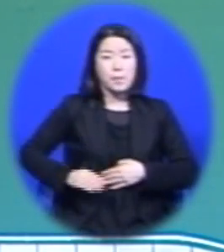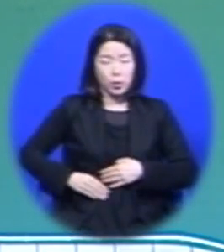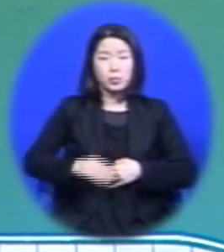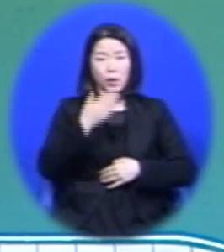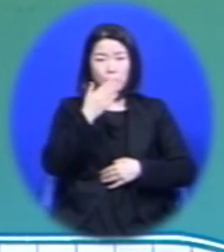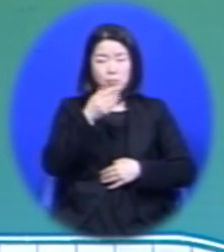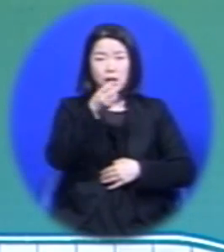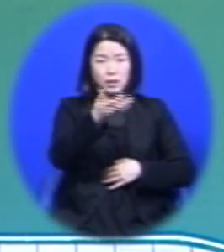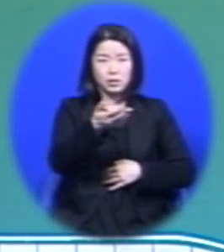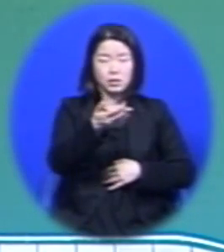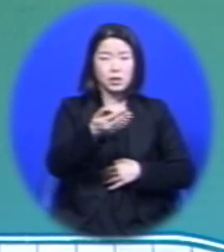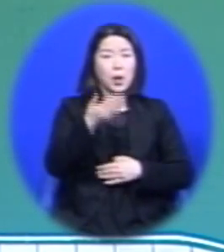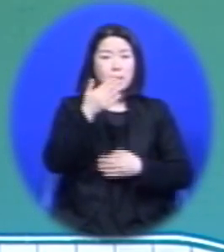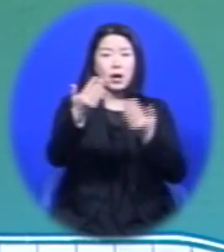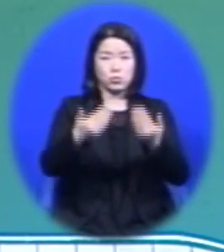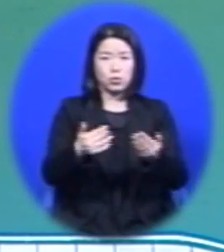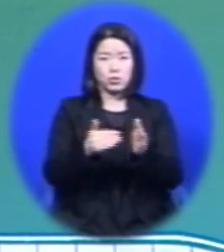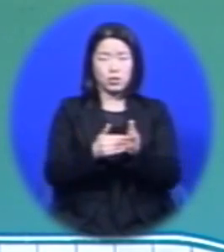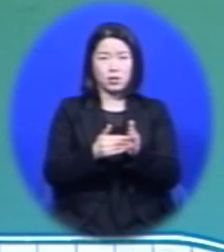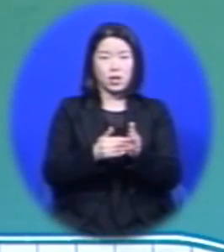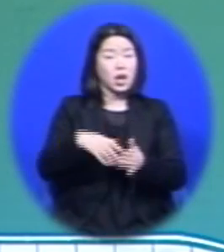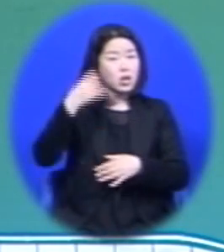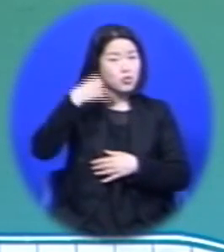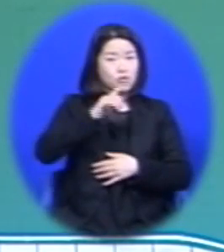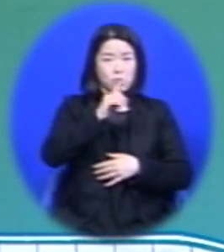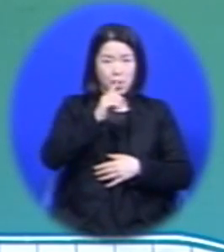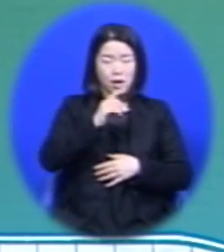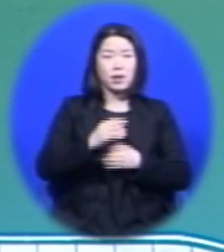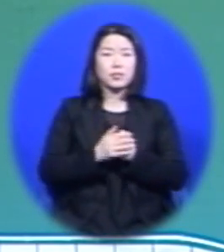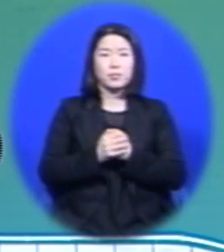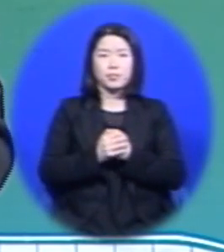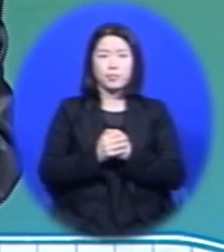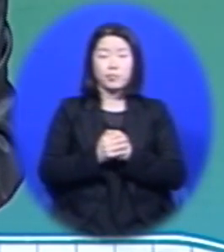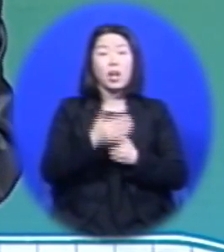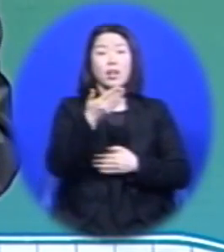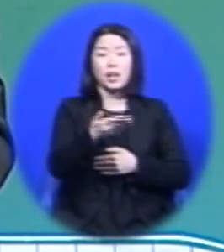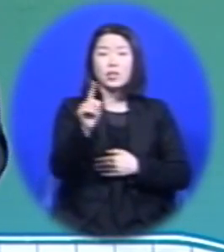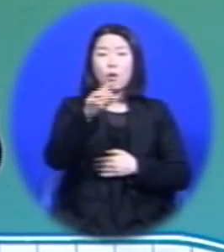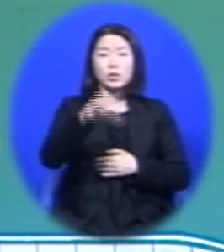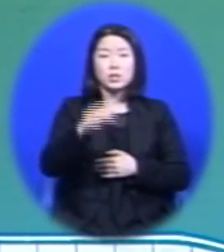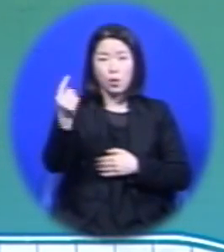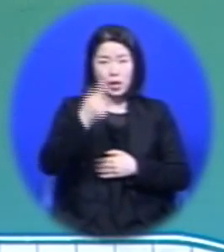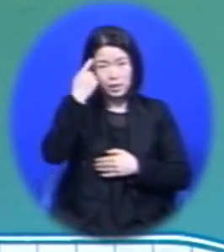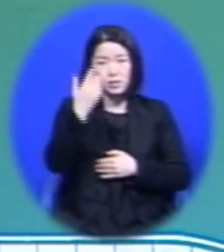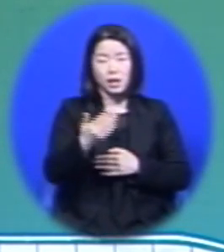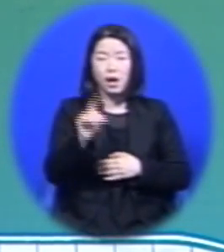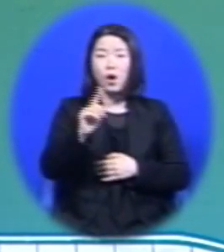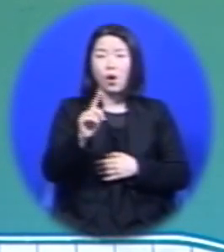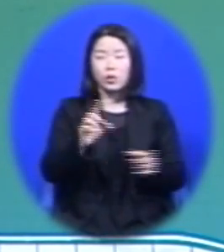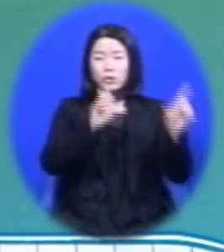밥을 먹여주면서 중국말로 당신은 어디서 왔느냐,